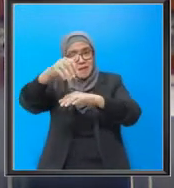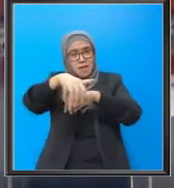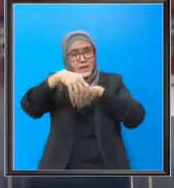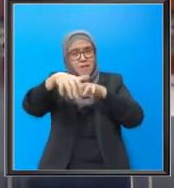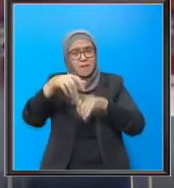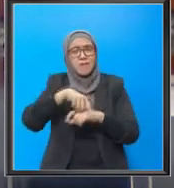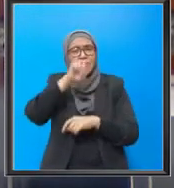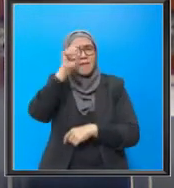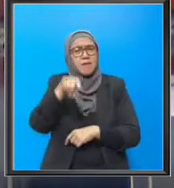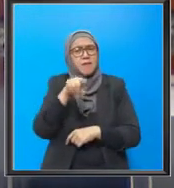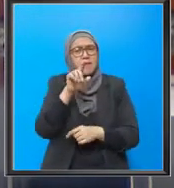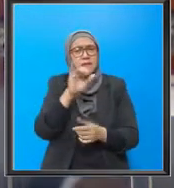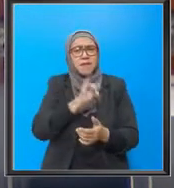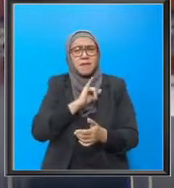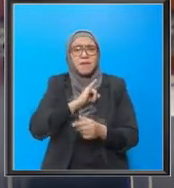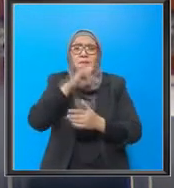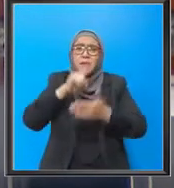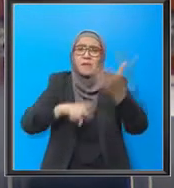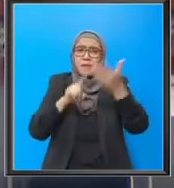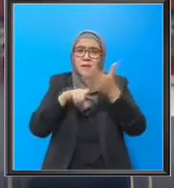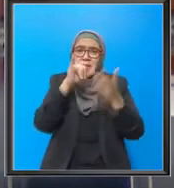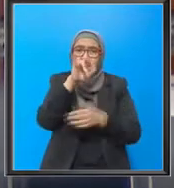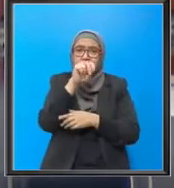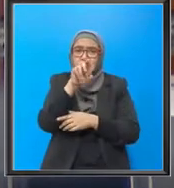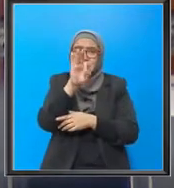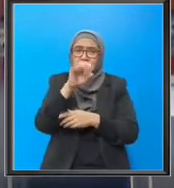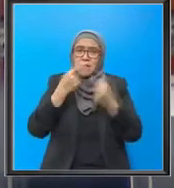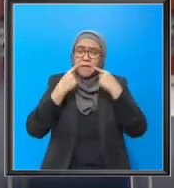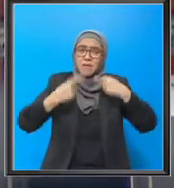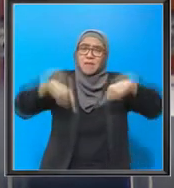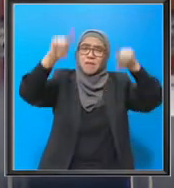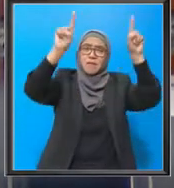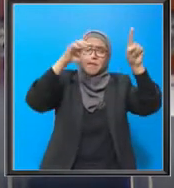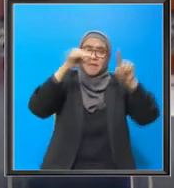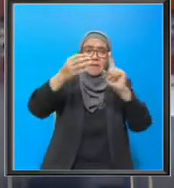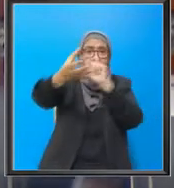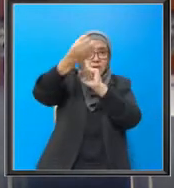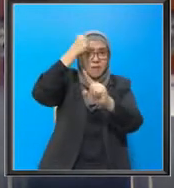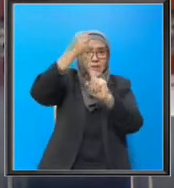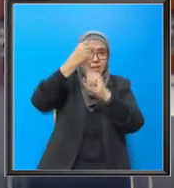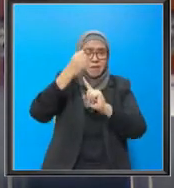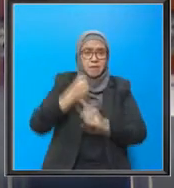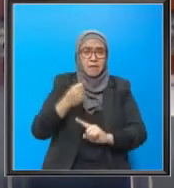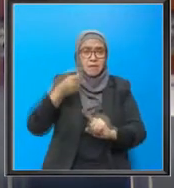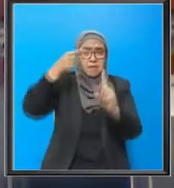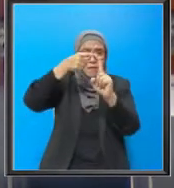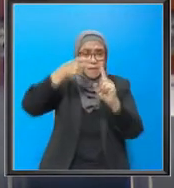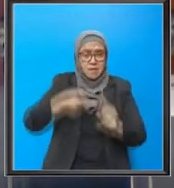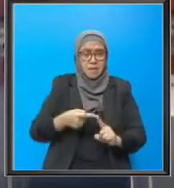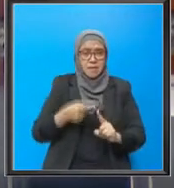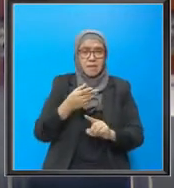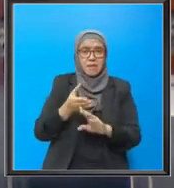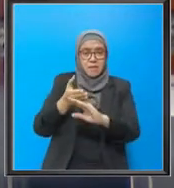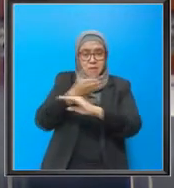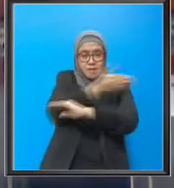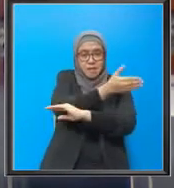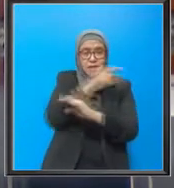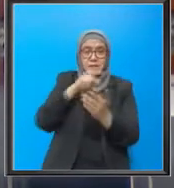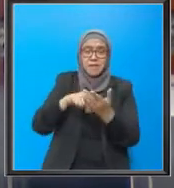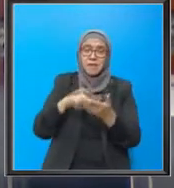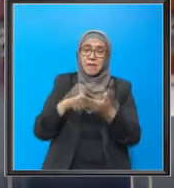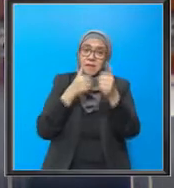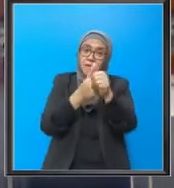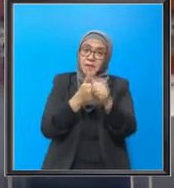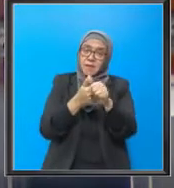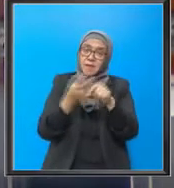yang telah berjaya mencapai matlamat dan sasaran awal yang telah ditetapkan sebelum ini berdasarkan jawaban yang telah diberikan oleh obat maupun